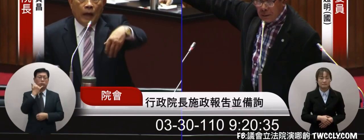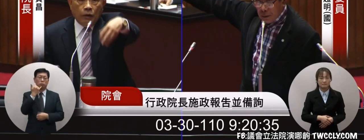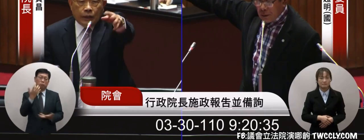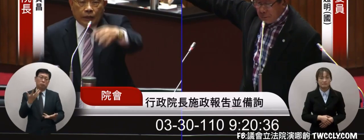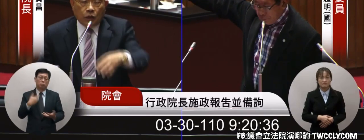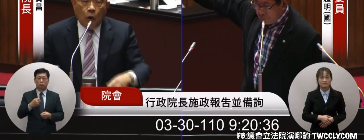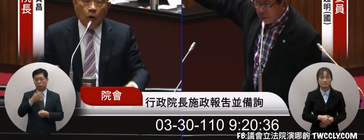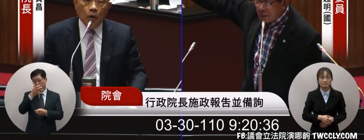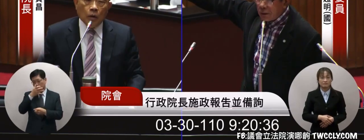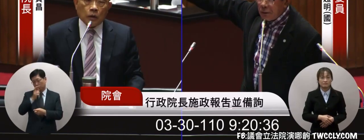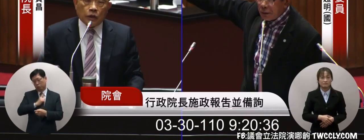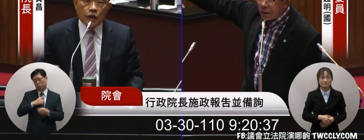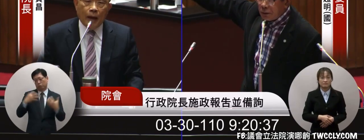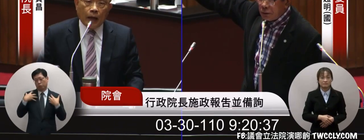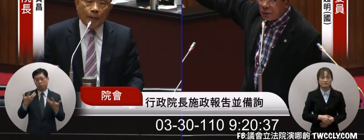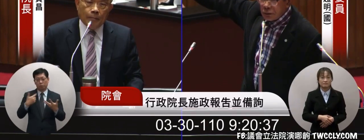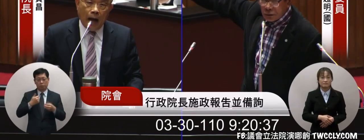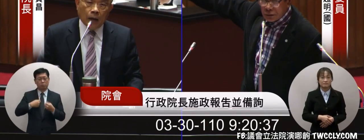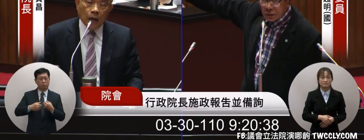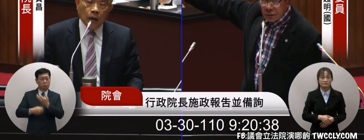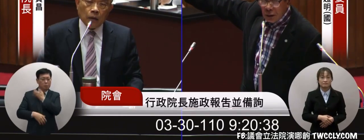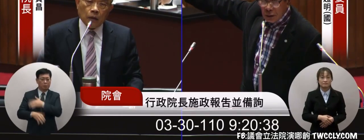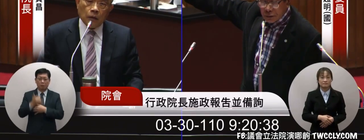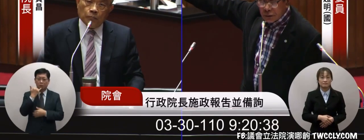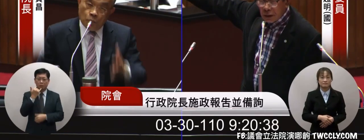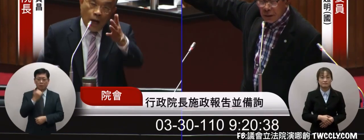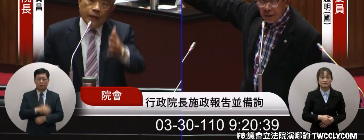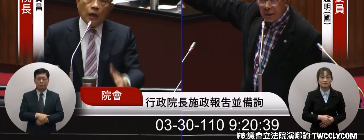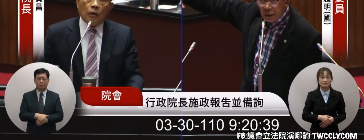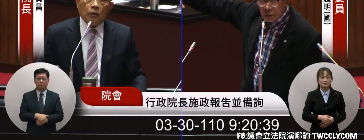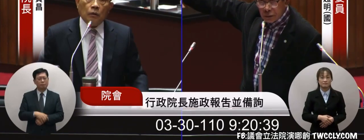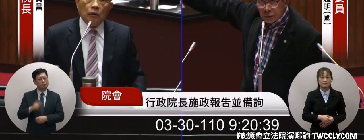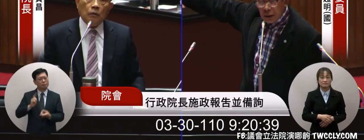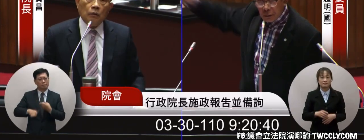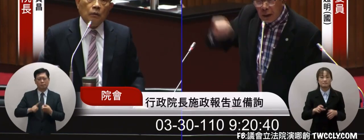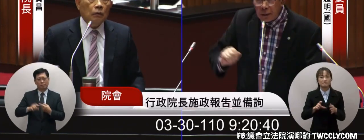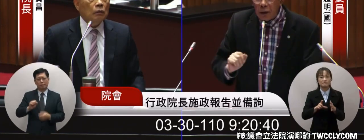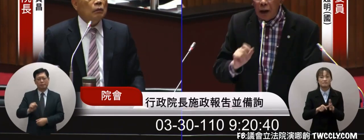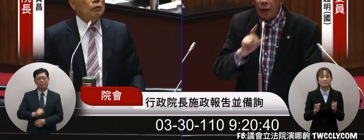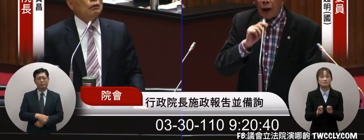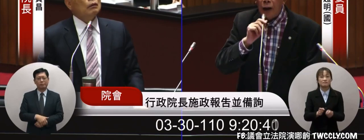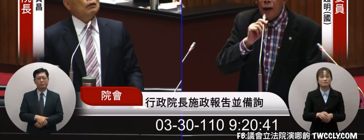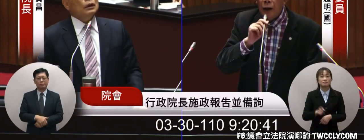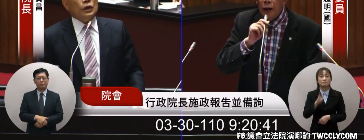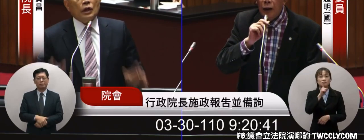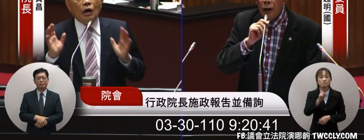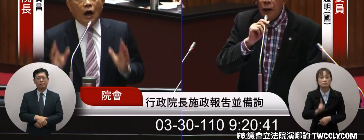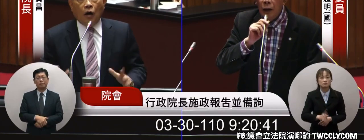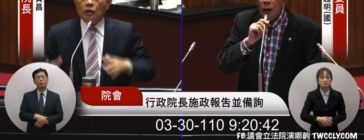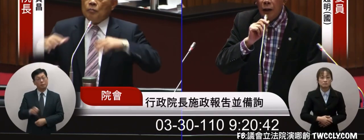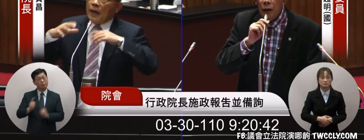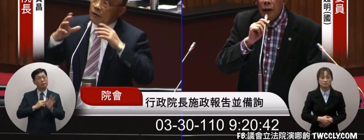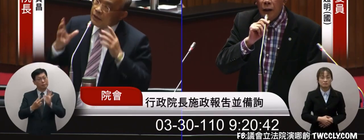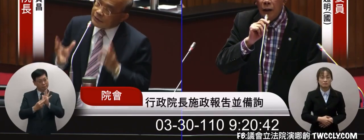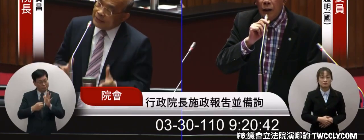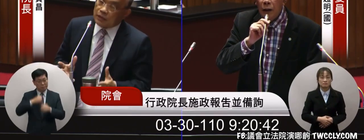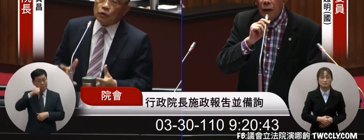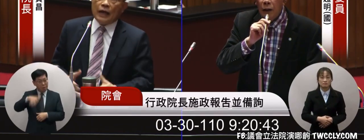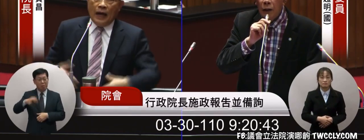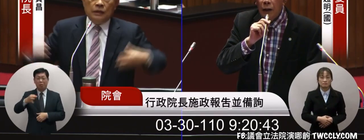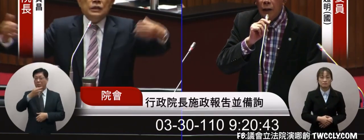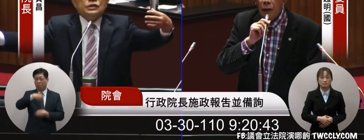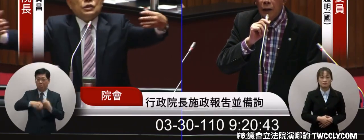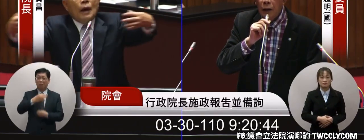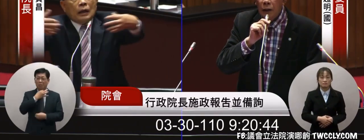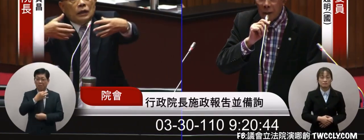苗栗自己購各地不要幫忙不要這樣說妳說怎樣妳說齁苗栗財政